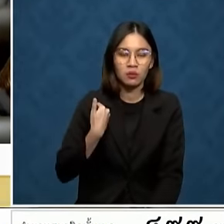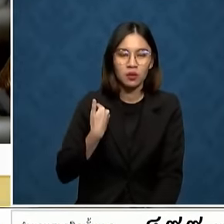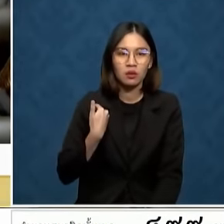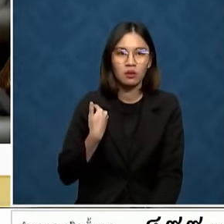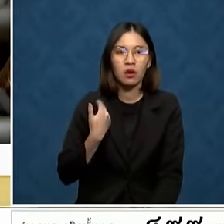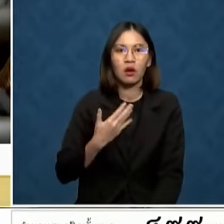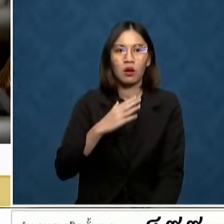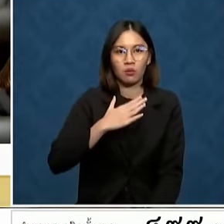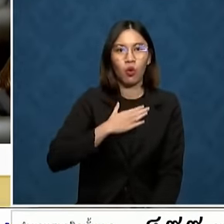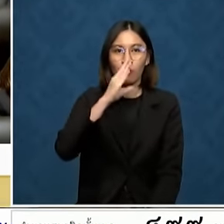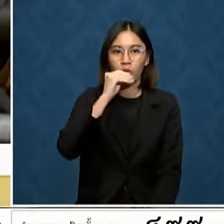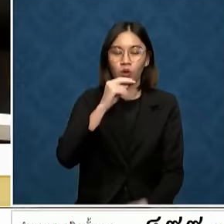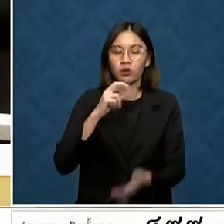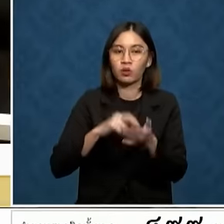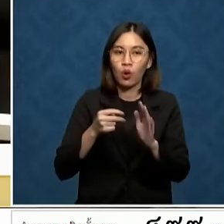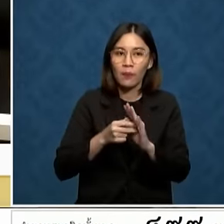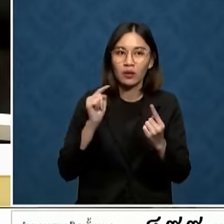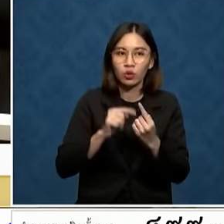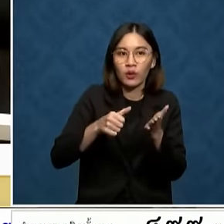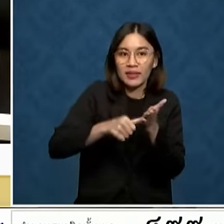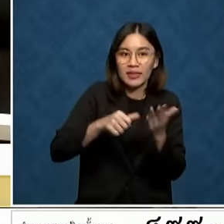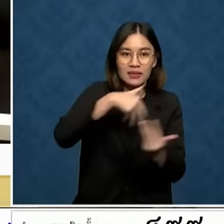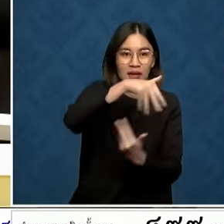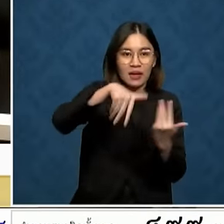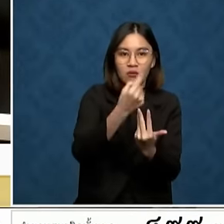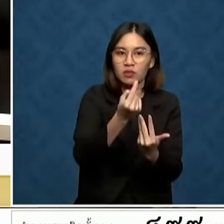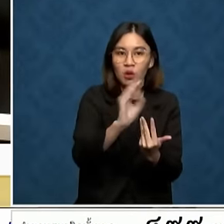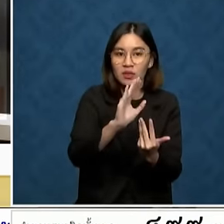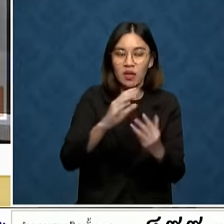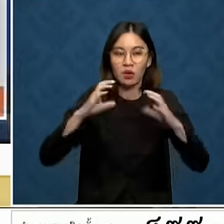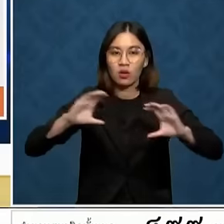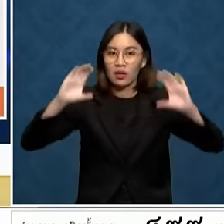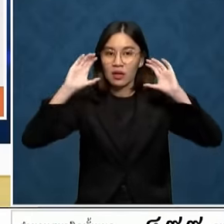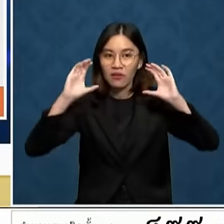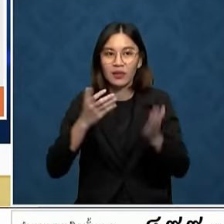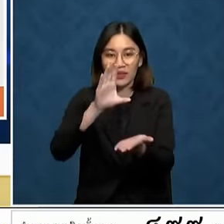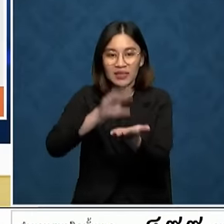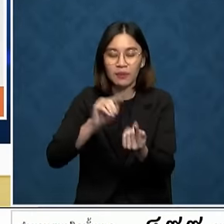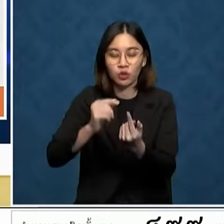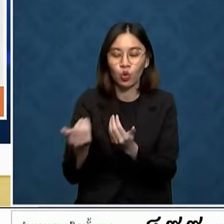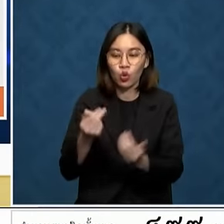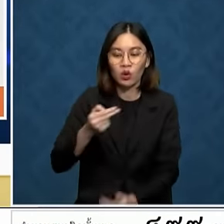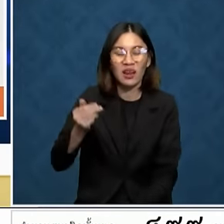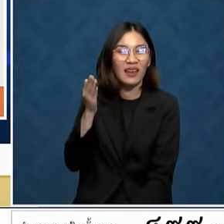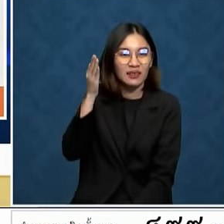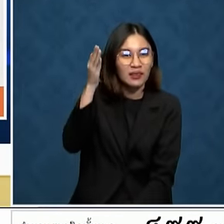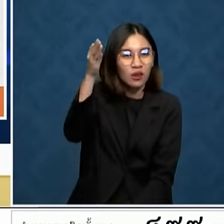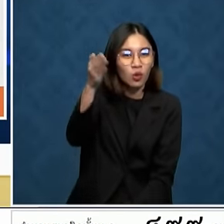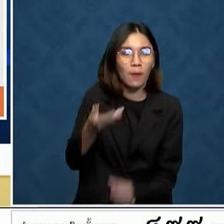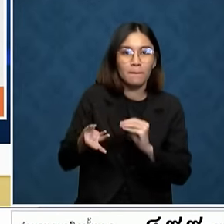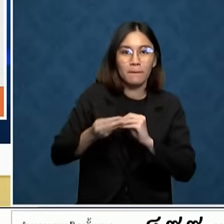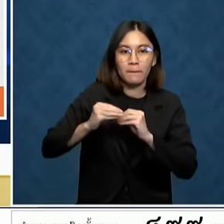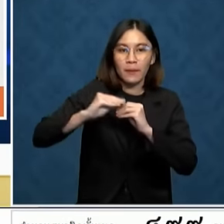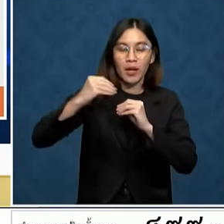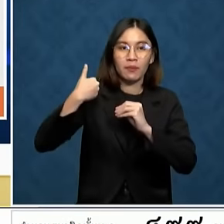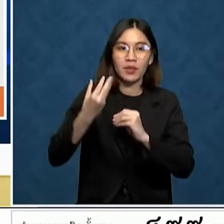ราคาทผมพูดนี้กไมไดหมายถึงแค่นี่สาธรณะครัที่รัฐนั้จะตองมาเก็บจากลกหลานเราในยนนาคตที่ตองเพ่มขโดยตรง